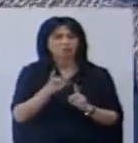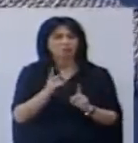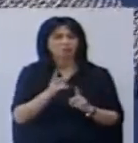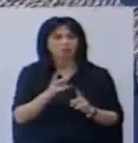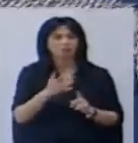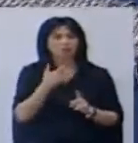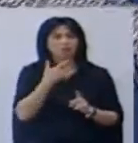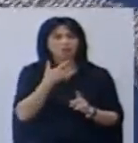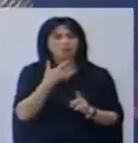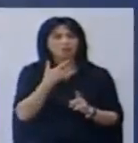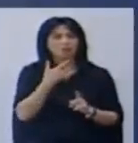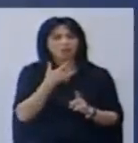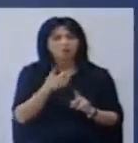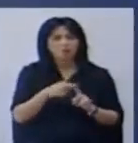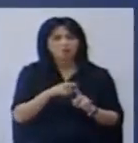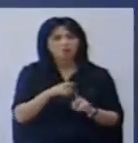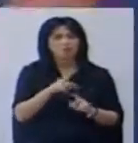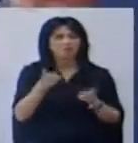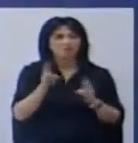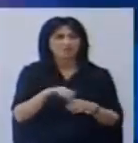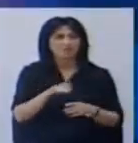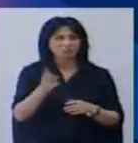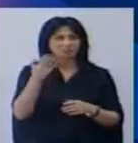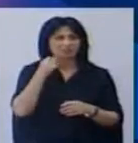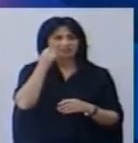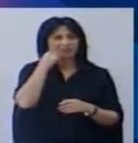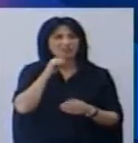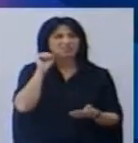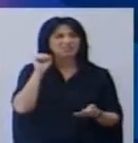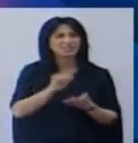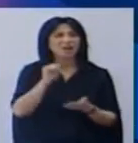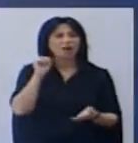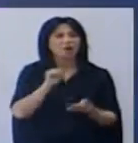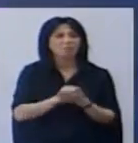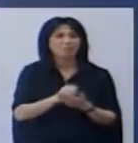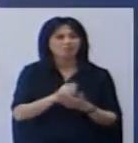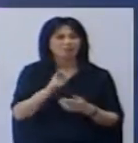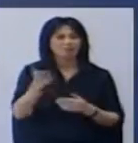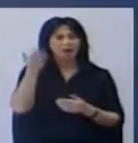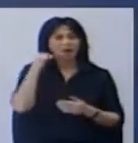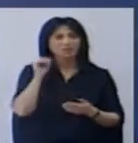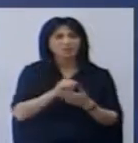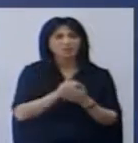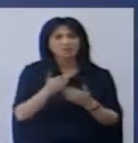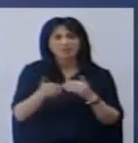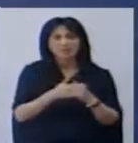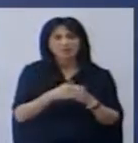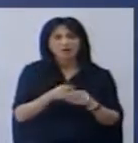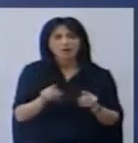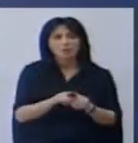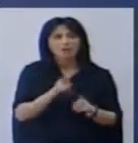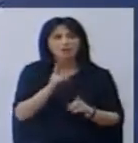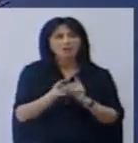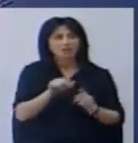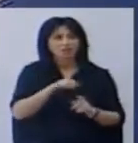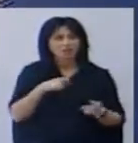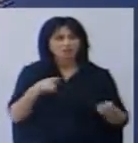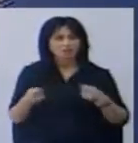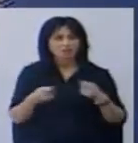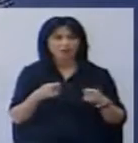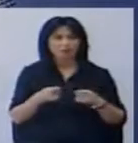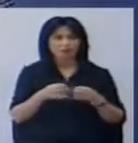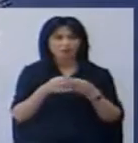აღმასკომების საკუთრებაში დარჩა სტამბები, მაშინ ჯერ კიდევ ის იყო, რა ქვია, მაღალი ბეჭდა და დაახლოებით ესეთი რეფორმაა, როდესაც